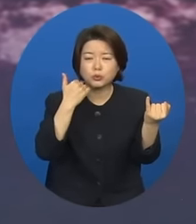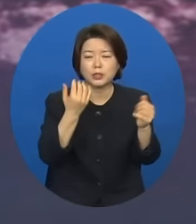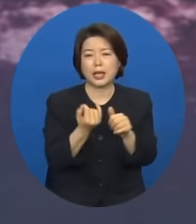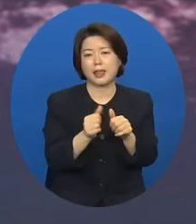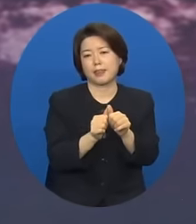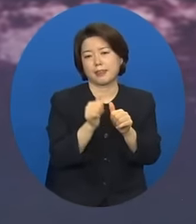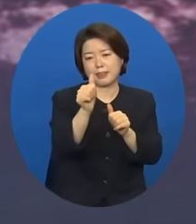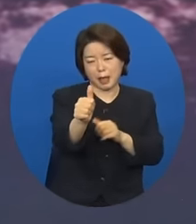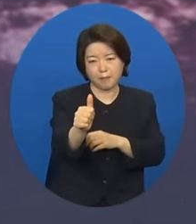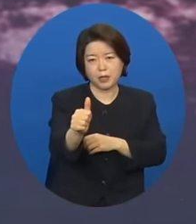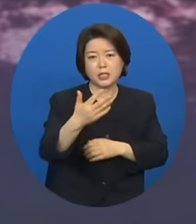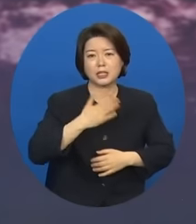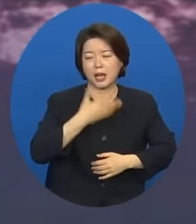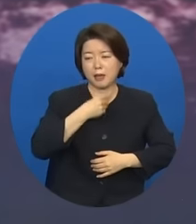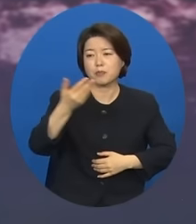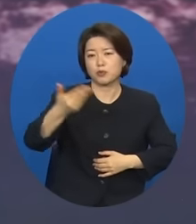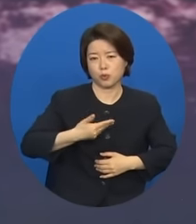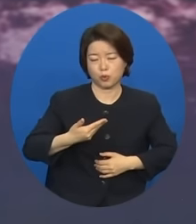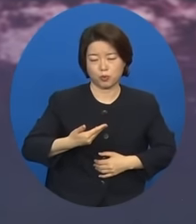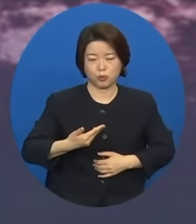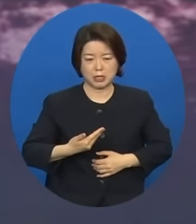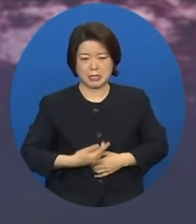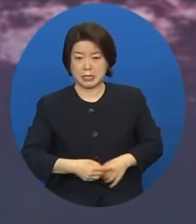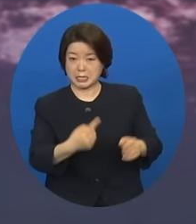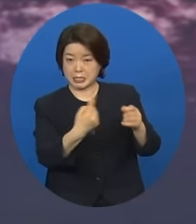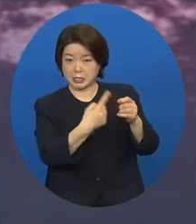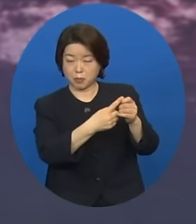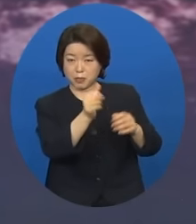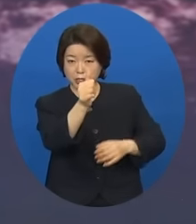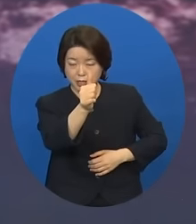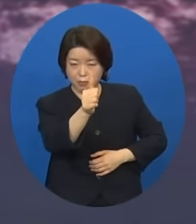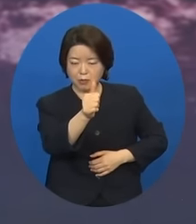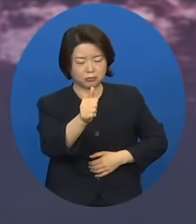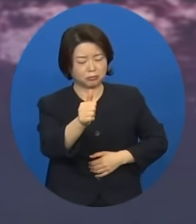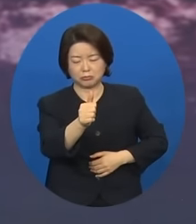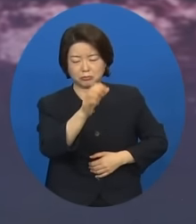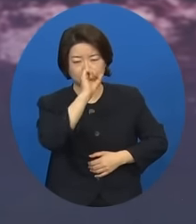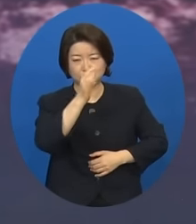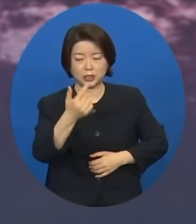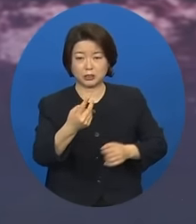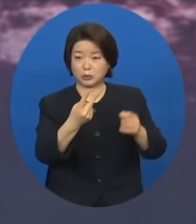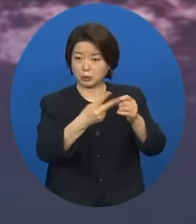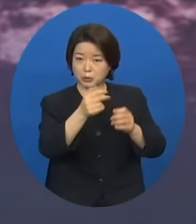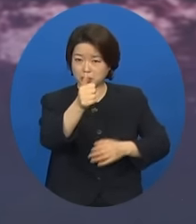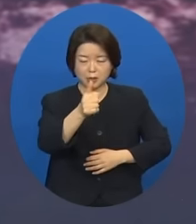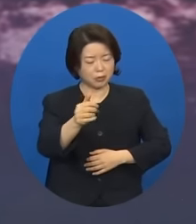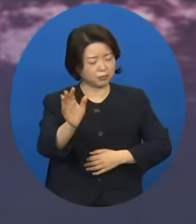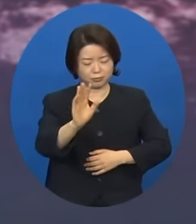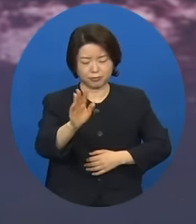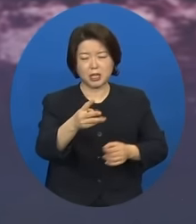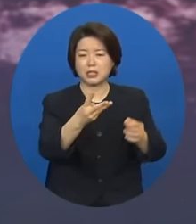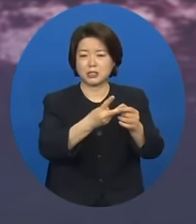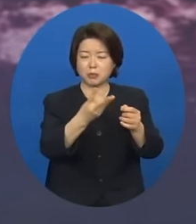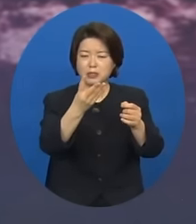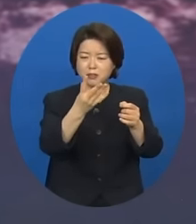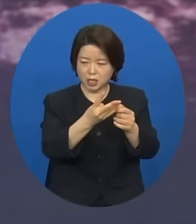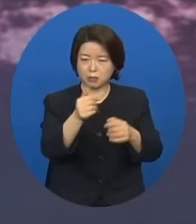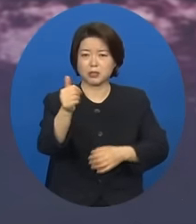찾았어요 첫 번째 남편 별로 두 번째 남편 여기도 아니었어 세 번째네